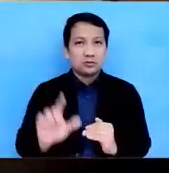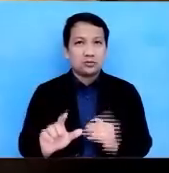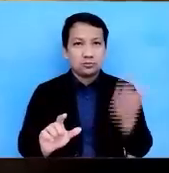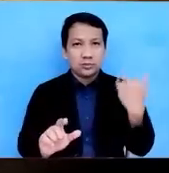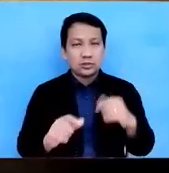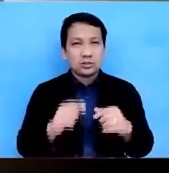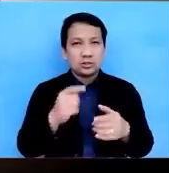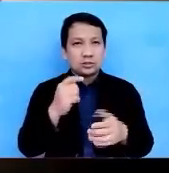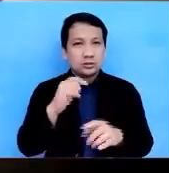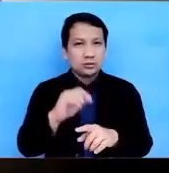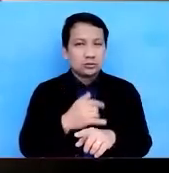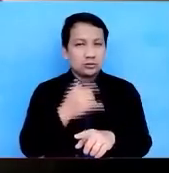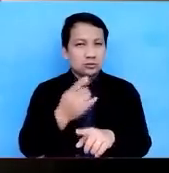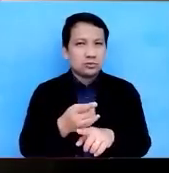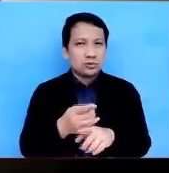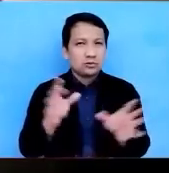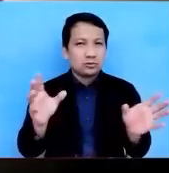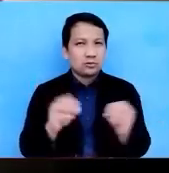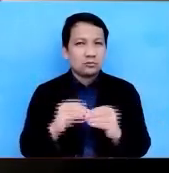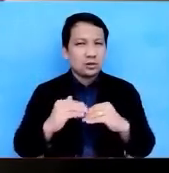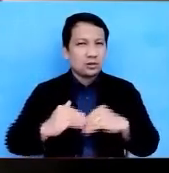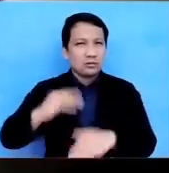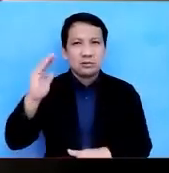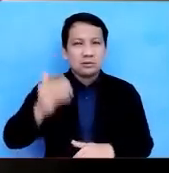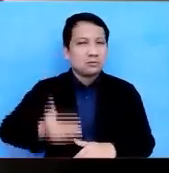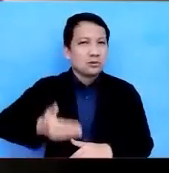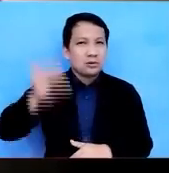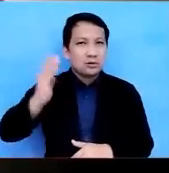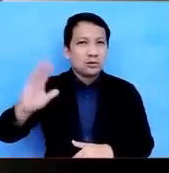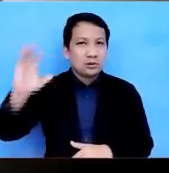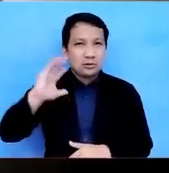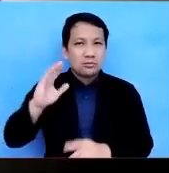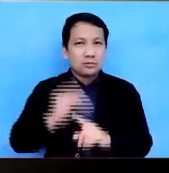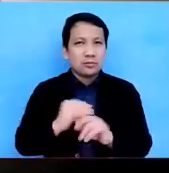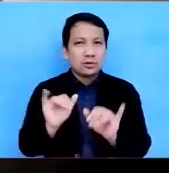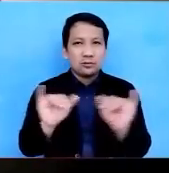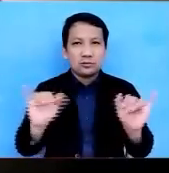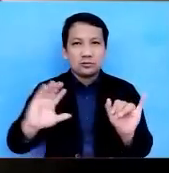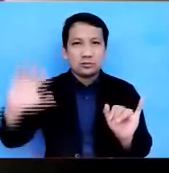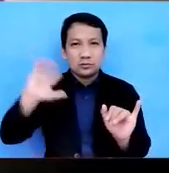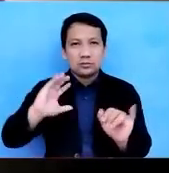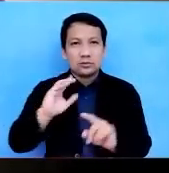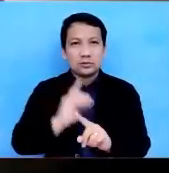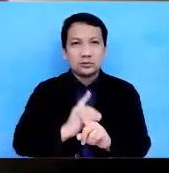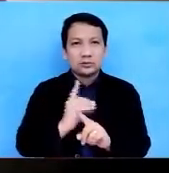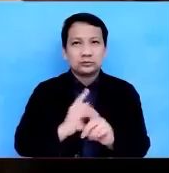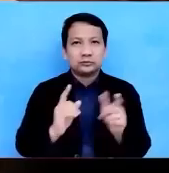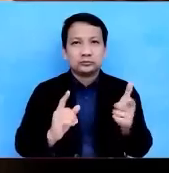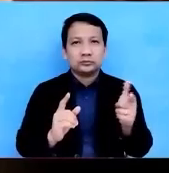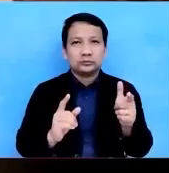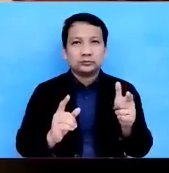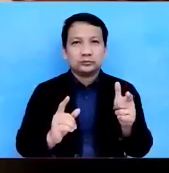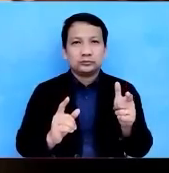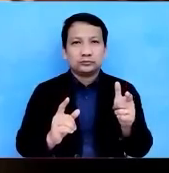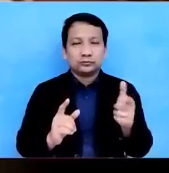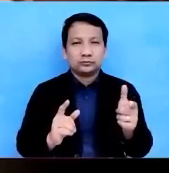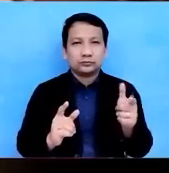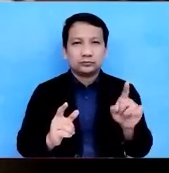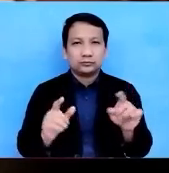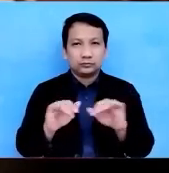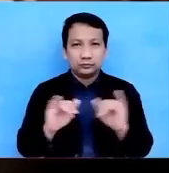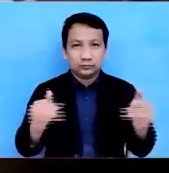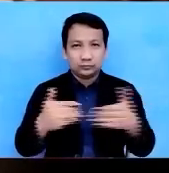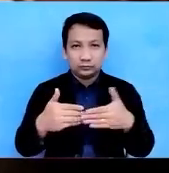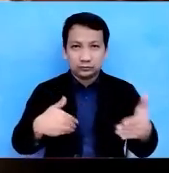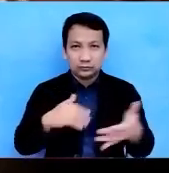Enero, mas mataas pa rin ang bilang ng mga nagugutom nitong Marso kumpara noong December 2019 o bago pumutok ang